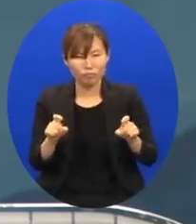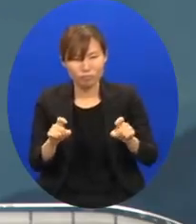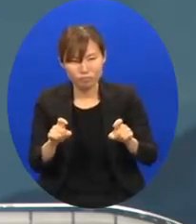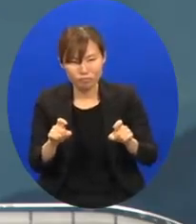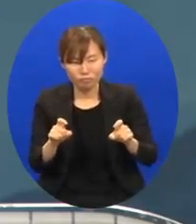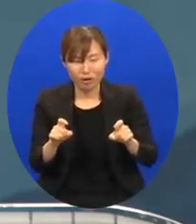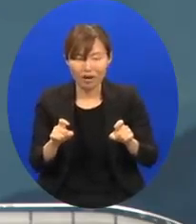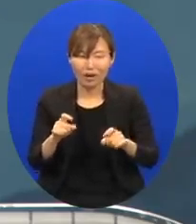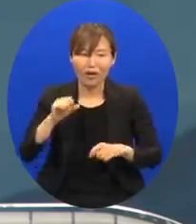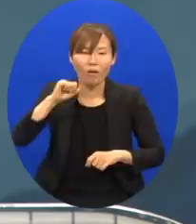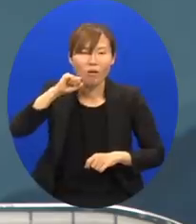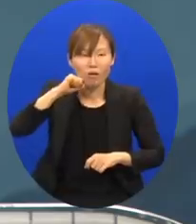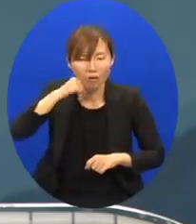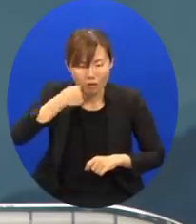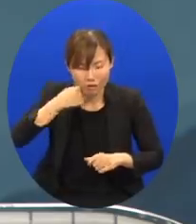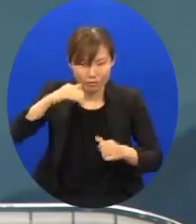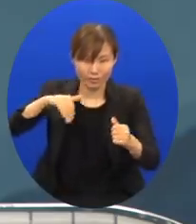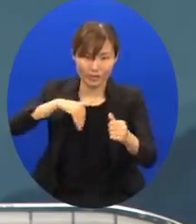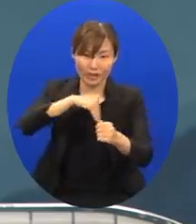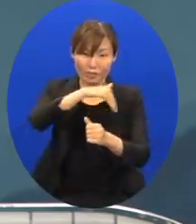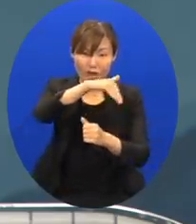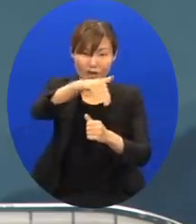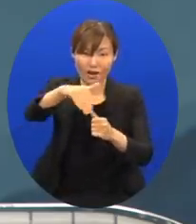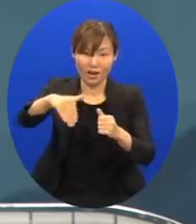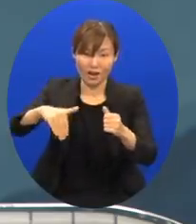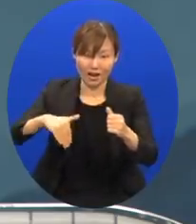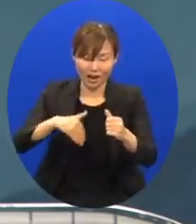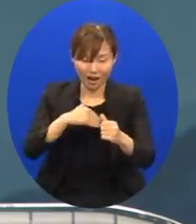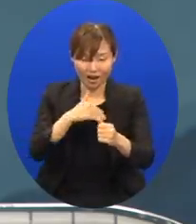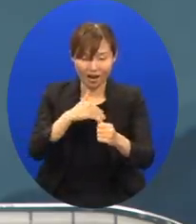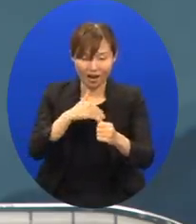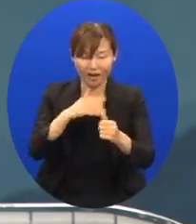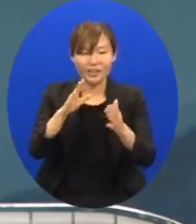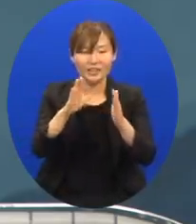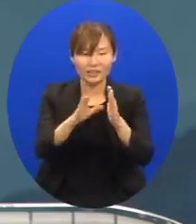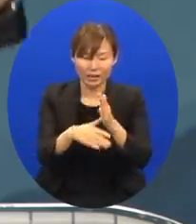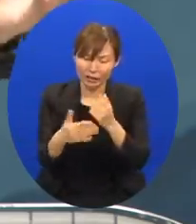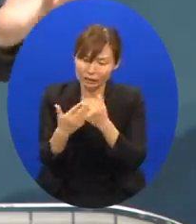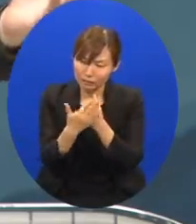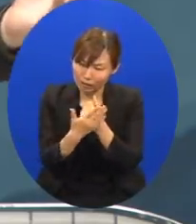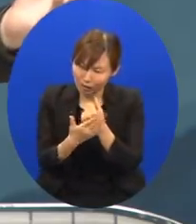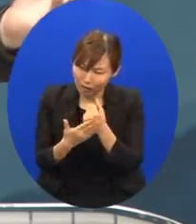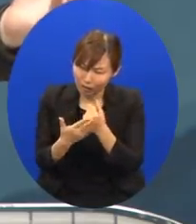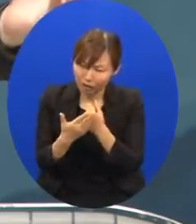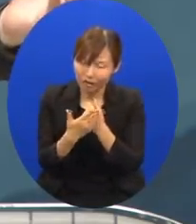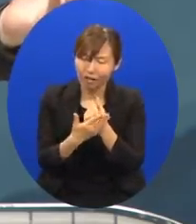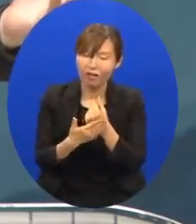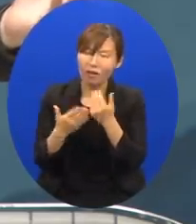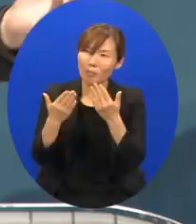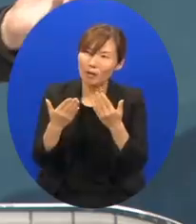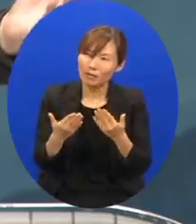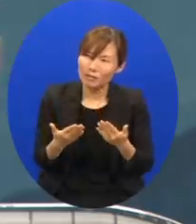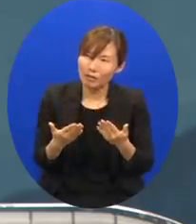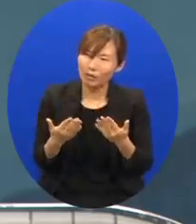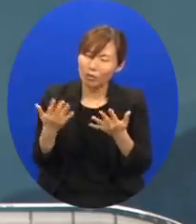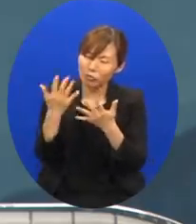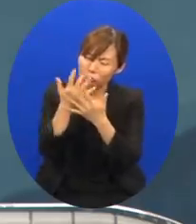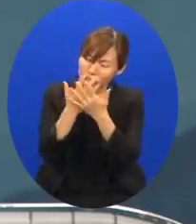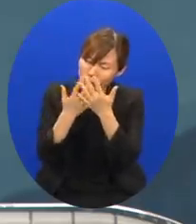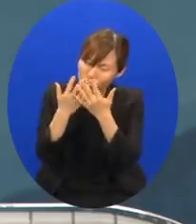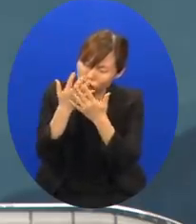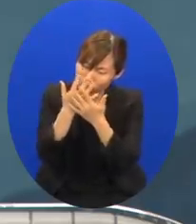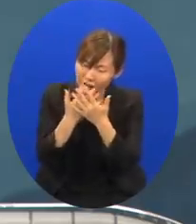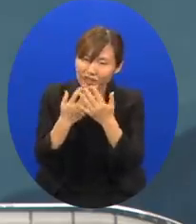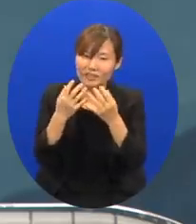헤쳐나가야 도대체 나에게도 은혜의 역사가 있을까 하나님은 정말 살아 계 에서 증거를 보여 주실까 하나님의